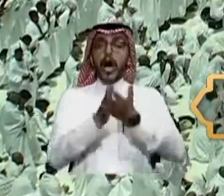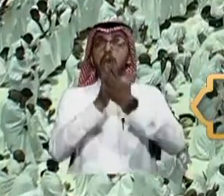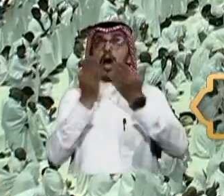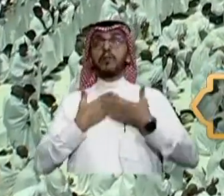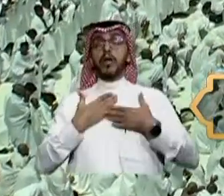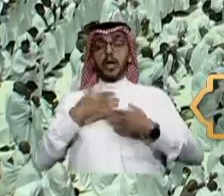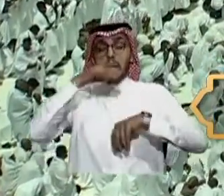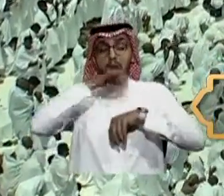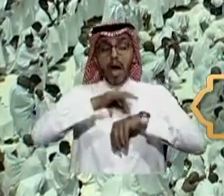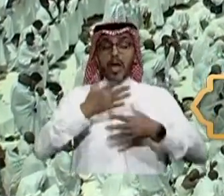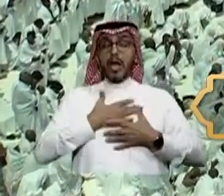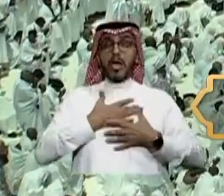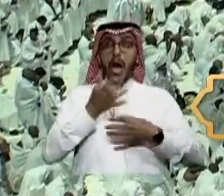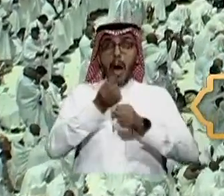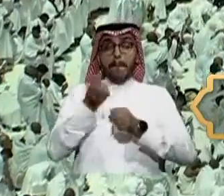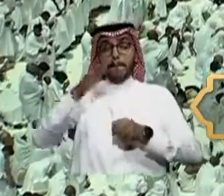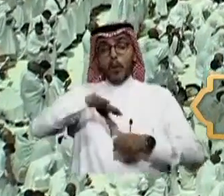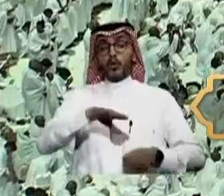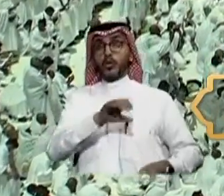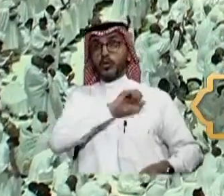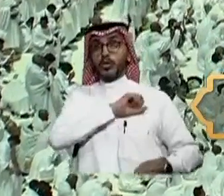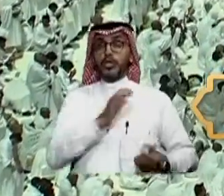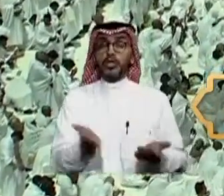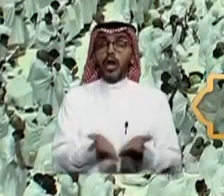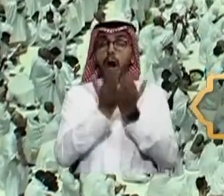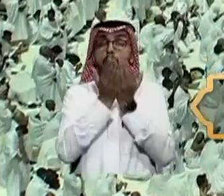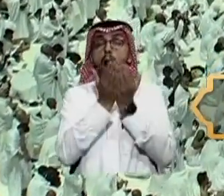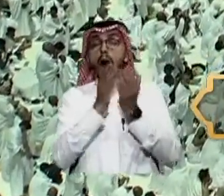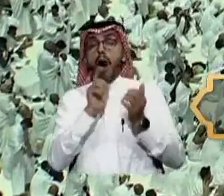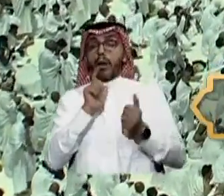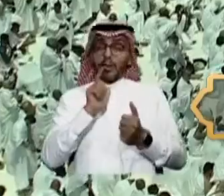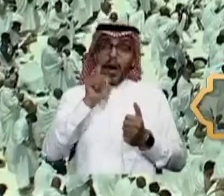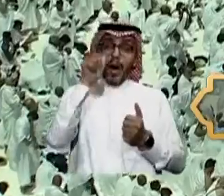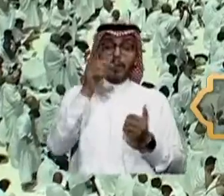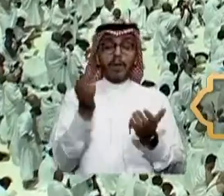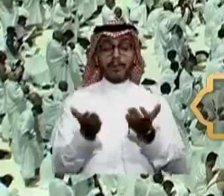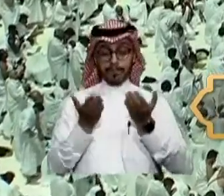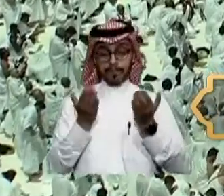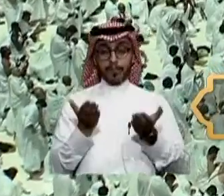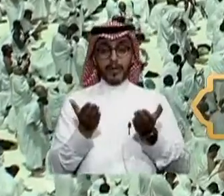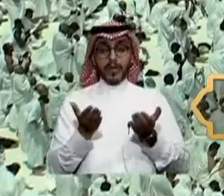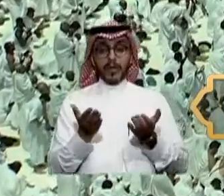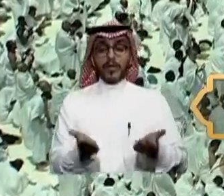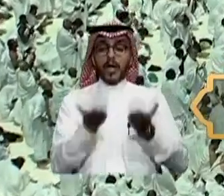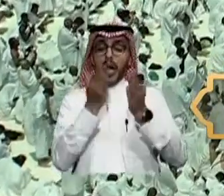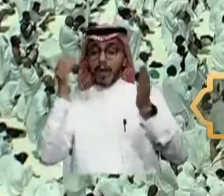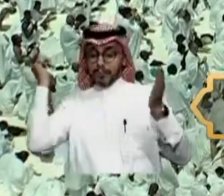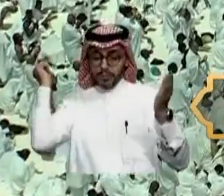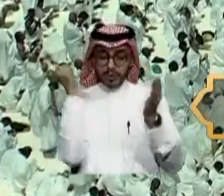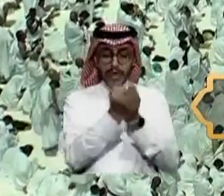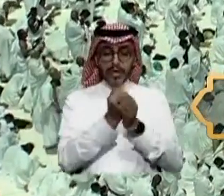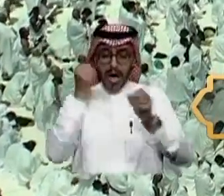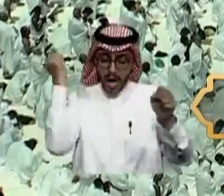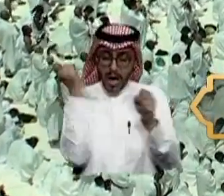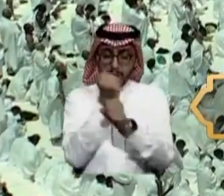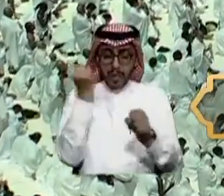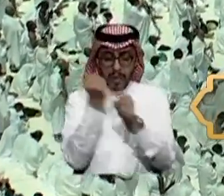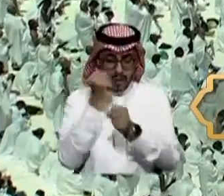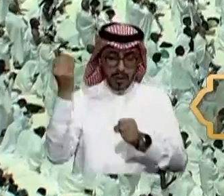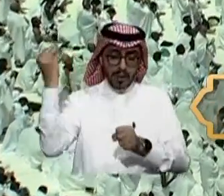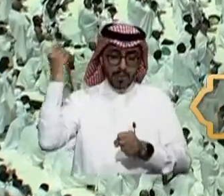مرضانا وارحم موتانا وبلغنا فيما يرضيك امالنا واختم بالباقيات